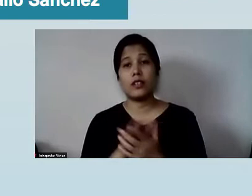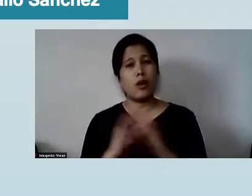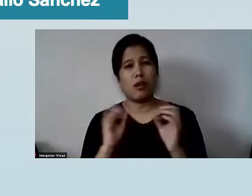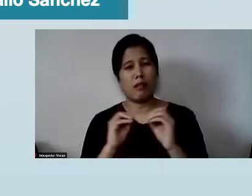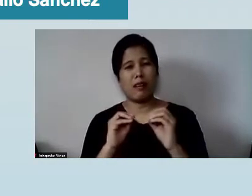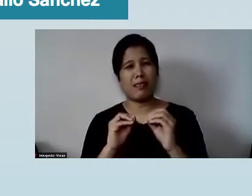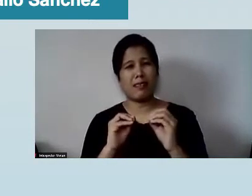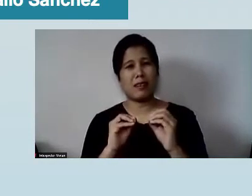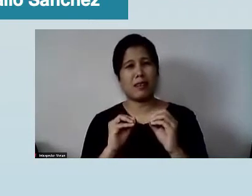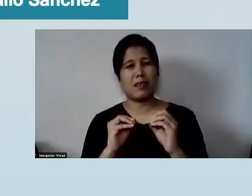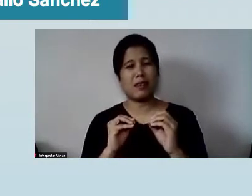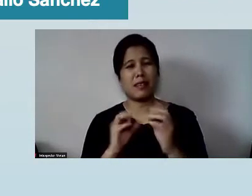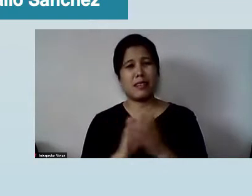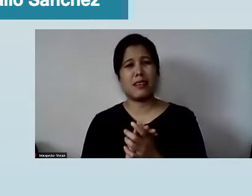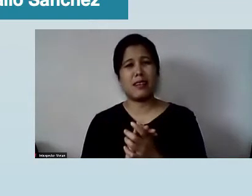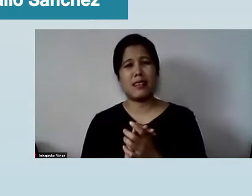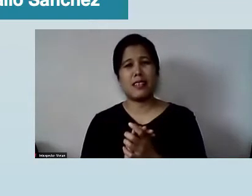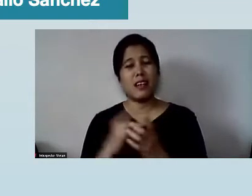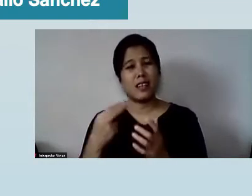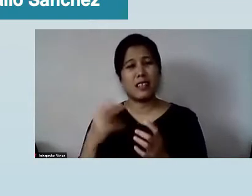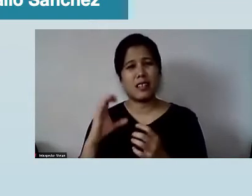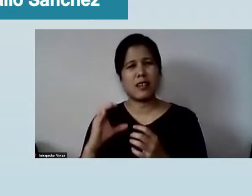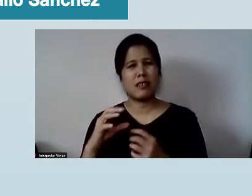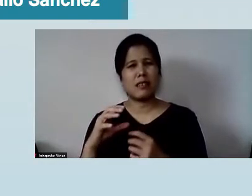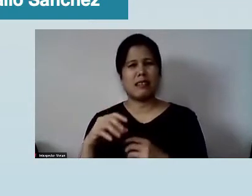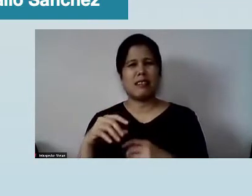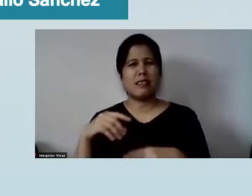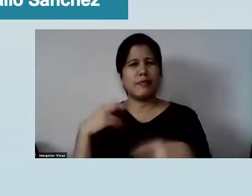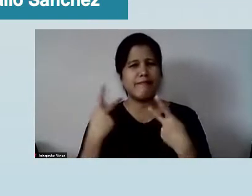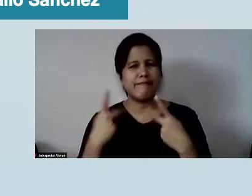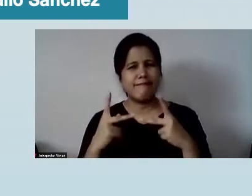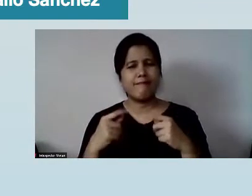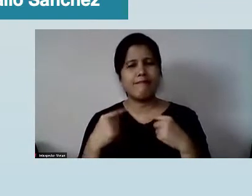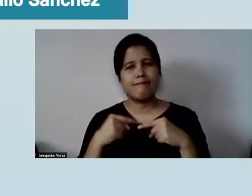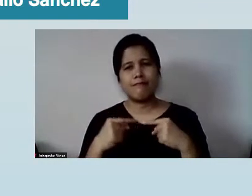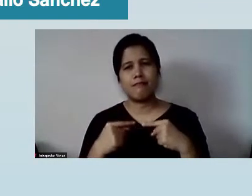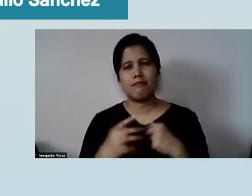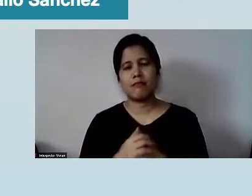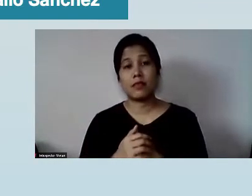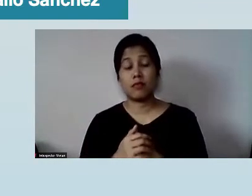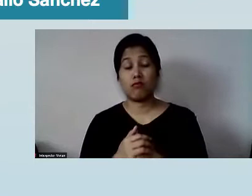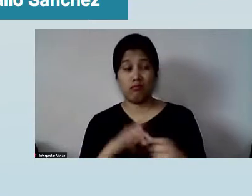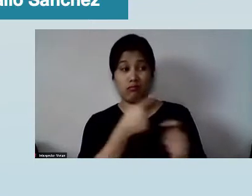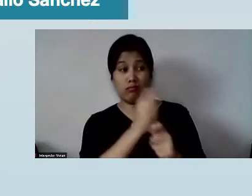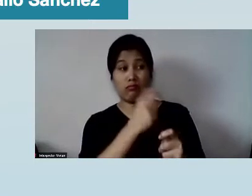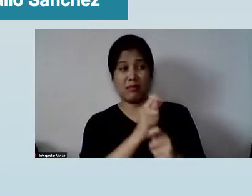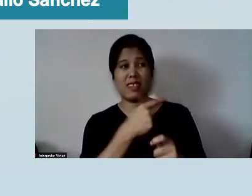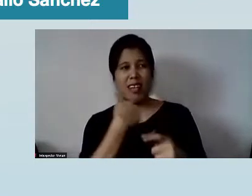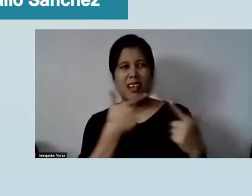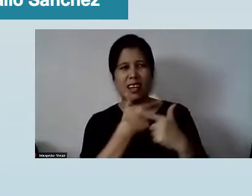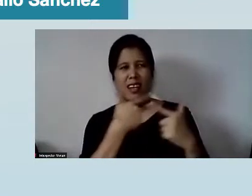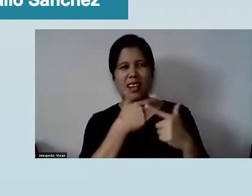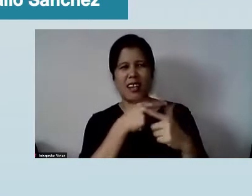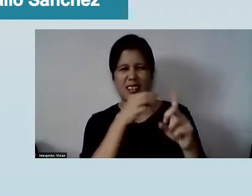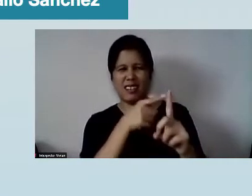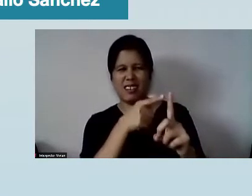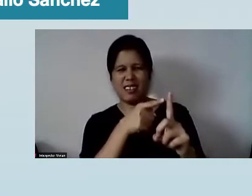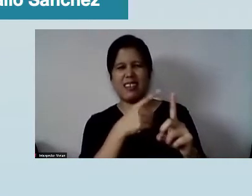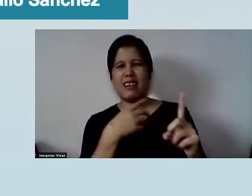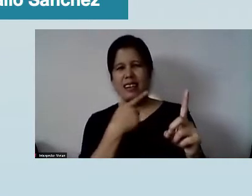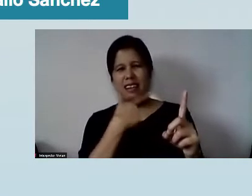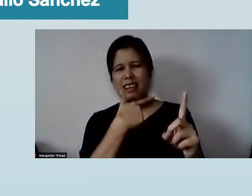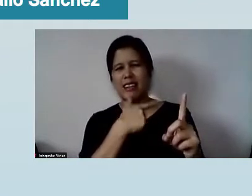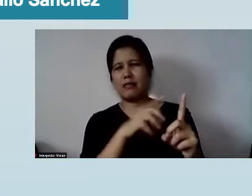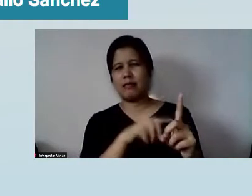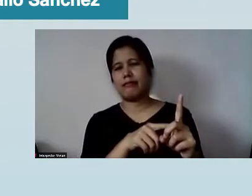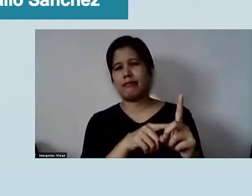kapansanan. Kung gawin din sa atin yan, masakit din po yun. No? Pagtatawan, gagawin kang katatawanan. I-insultuhin ka, lalo